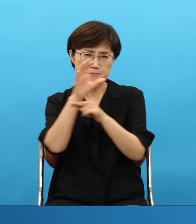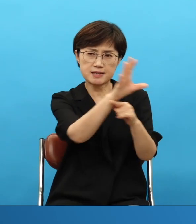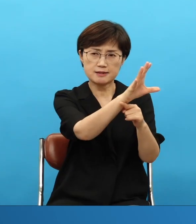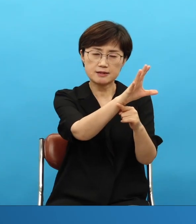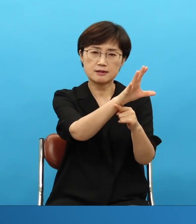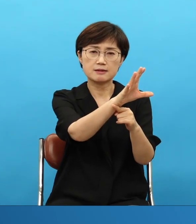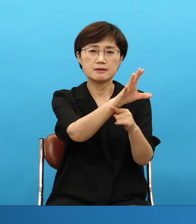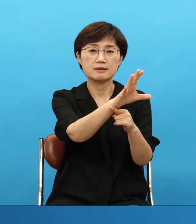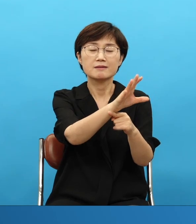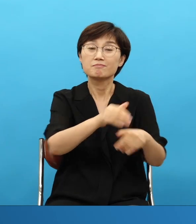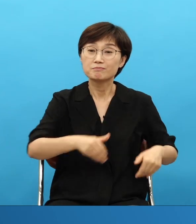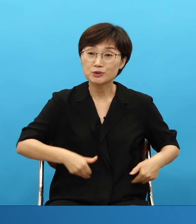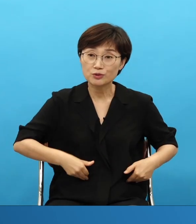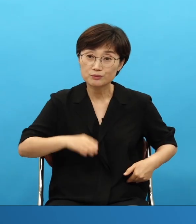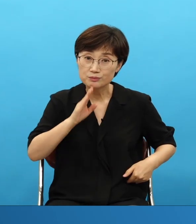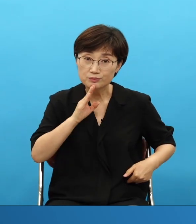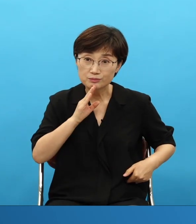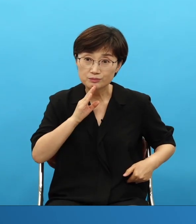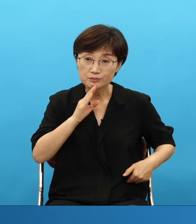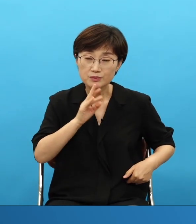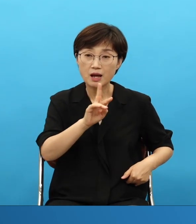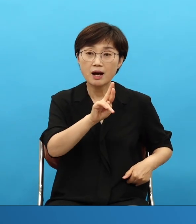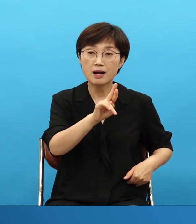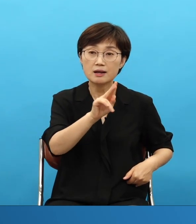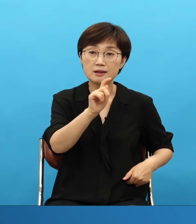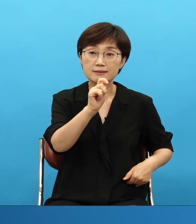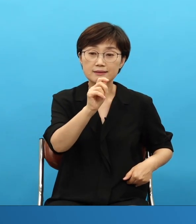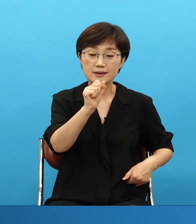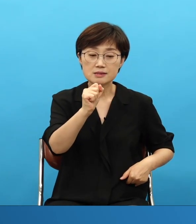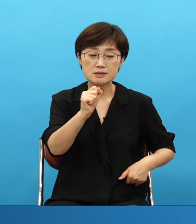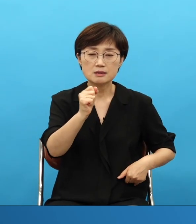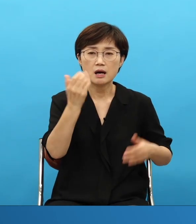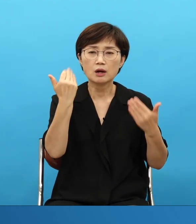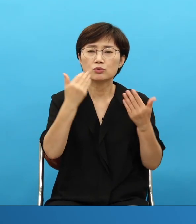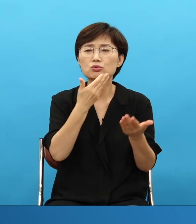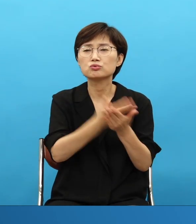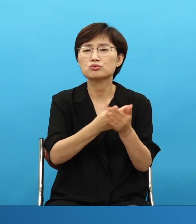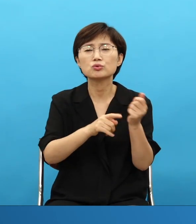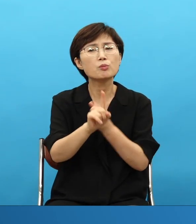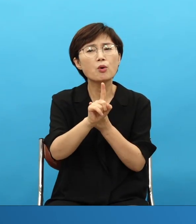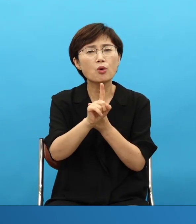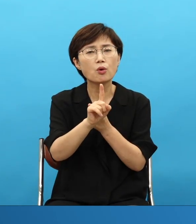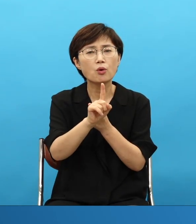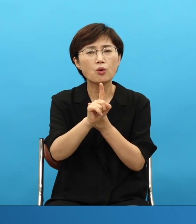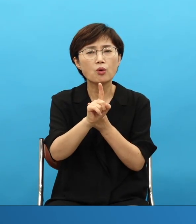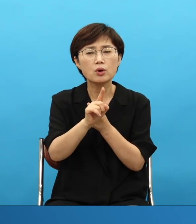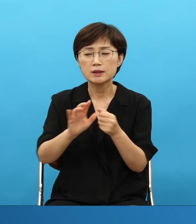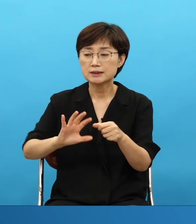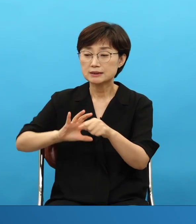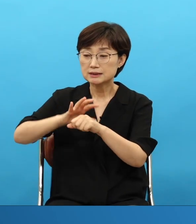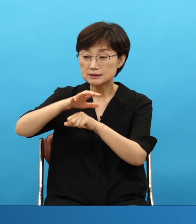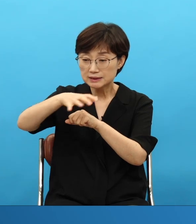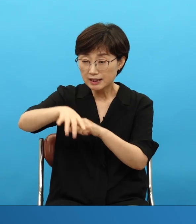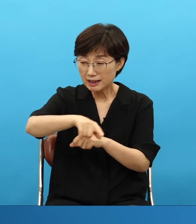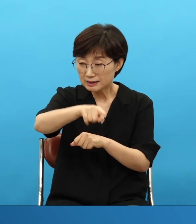be empowered with the light. RTS가 왜 중요하냐? 전 세계 목사님들을